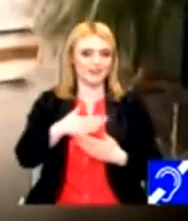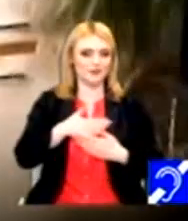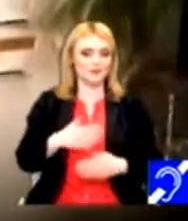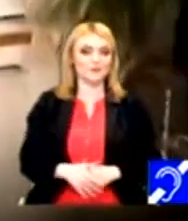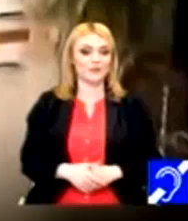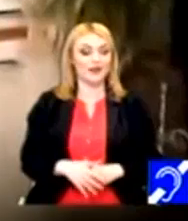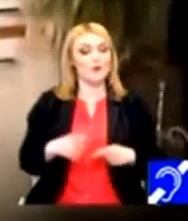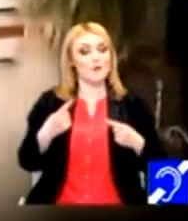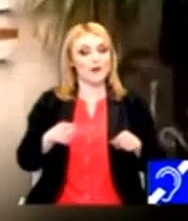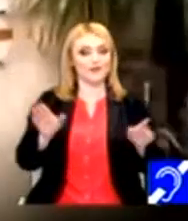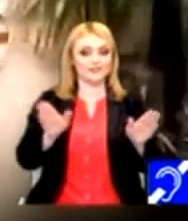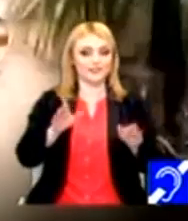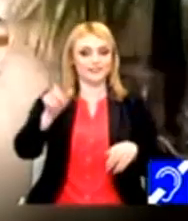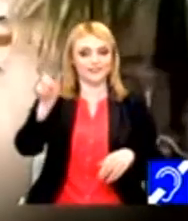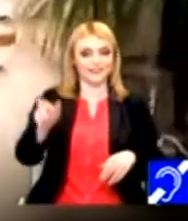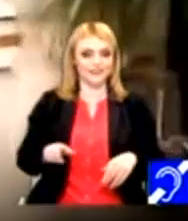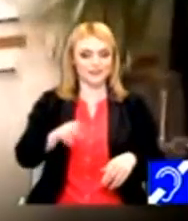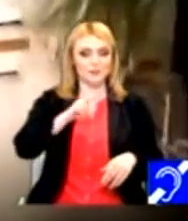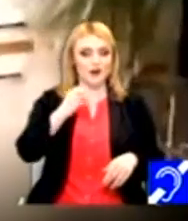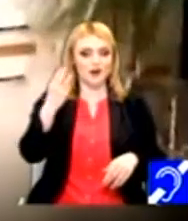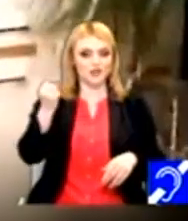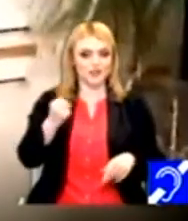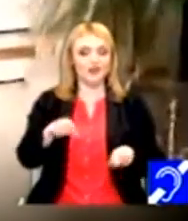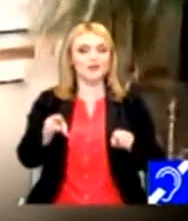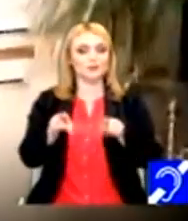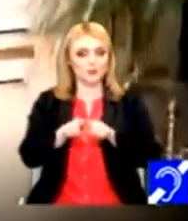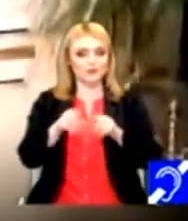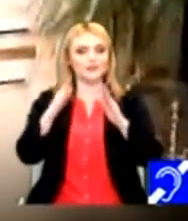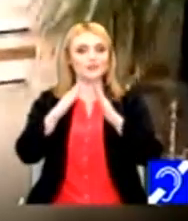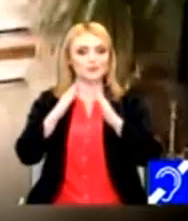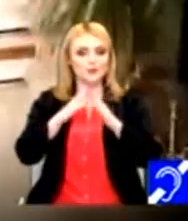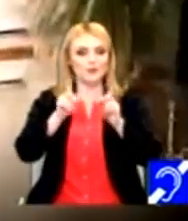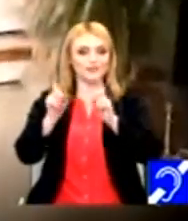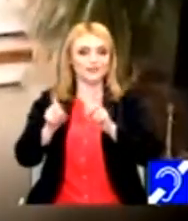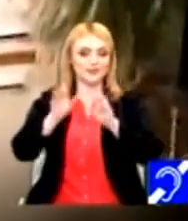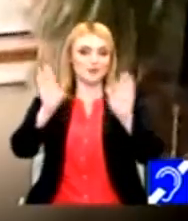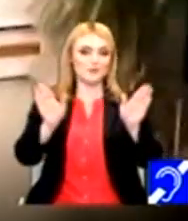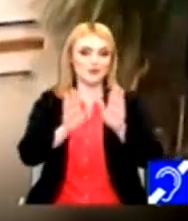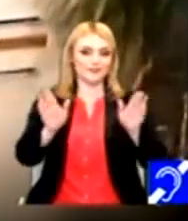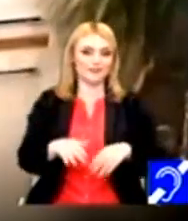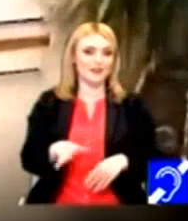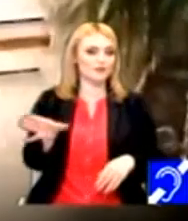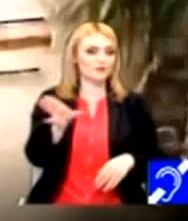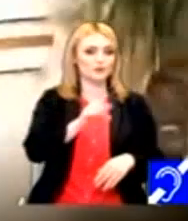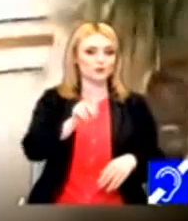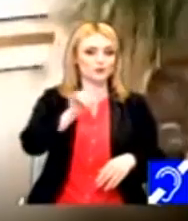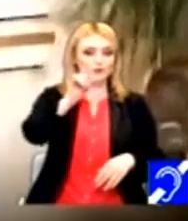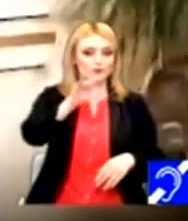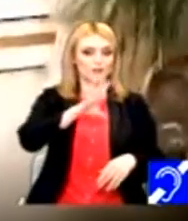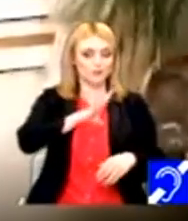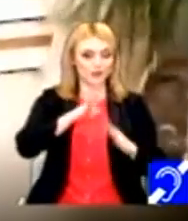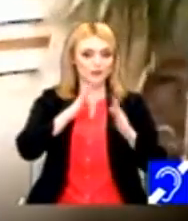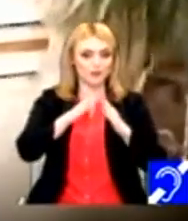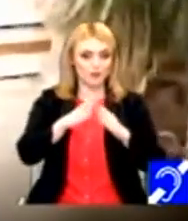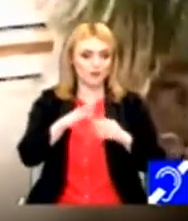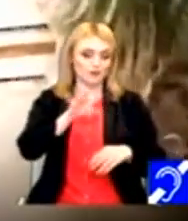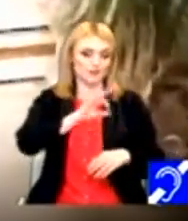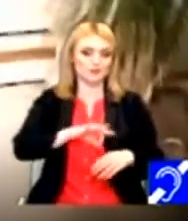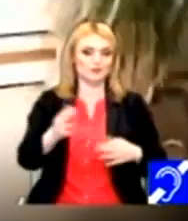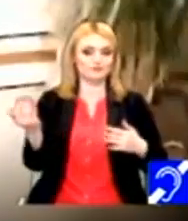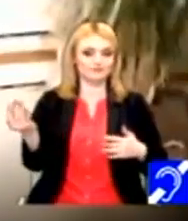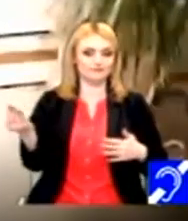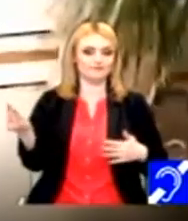intubare. Noi utilizăm plastic PETG cu grosimea de 3 mm.